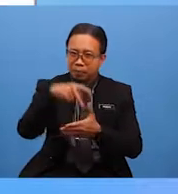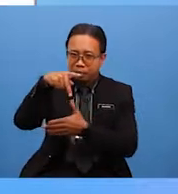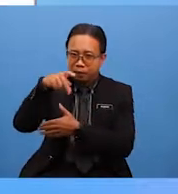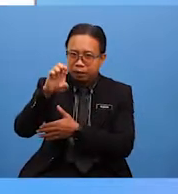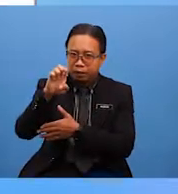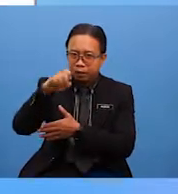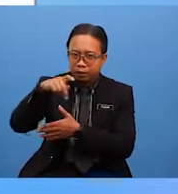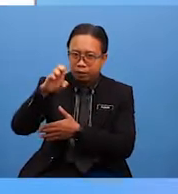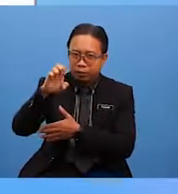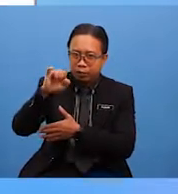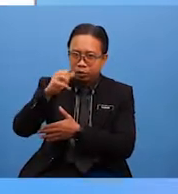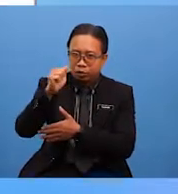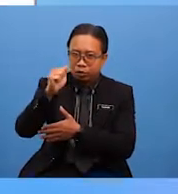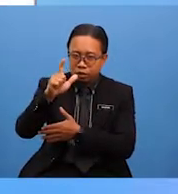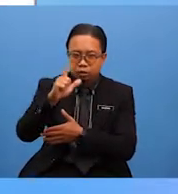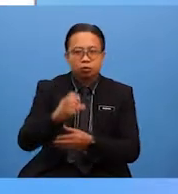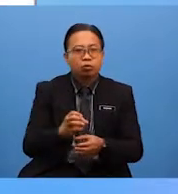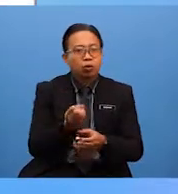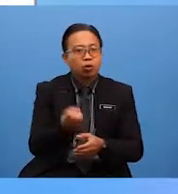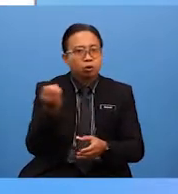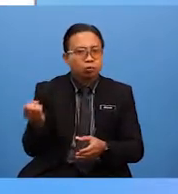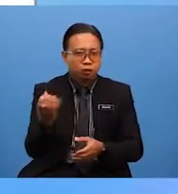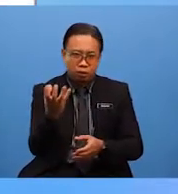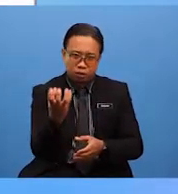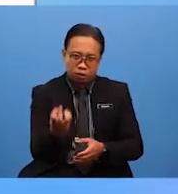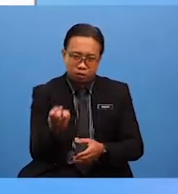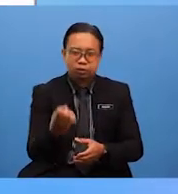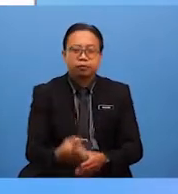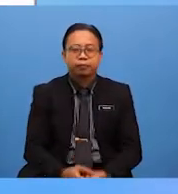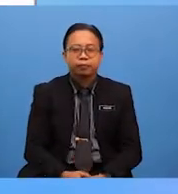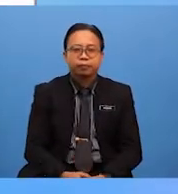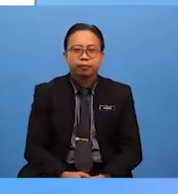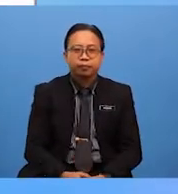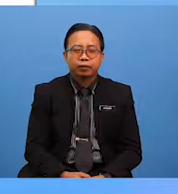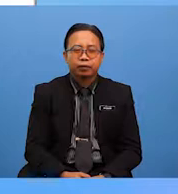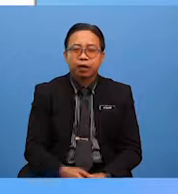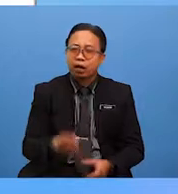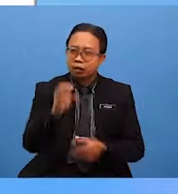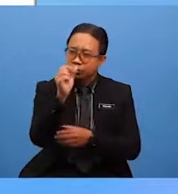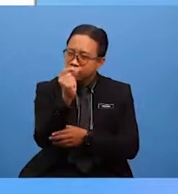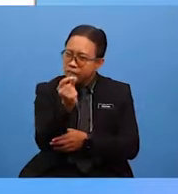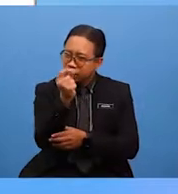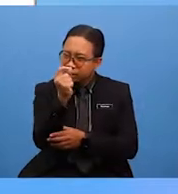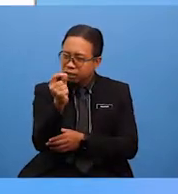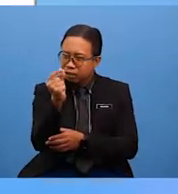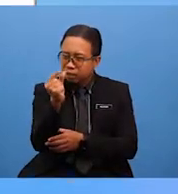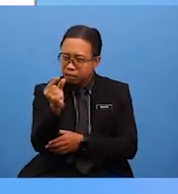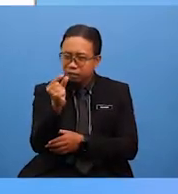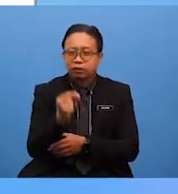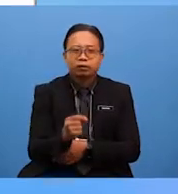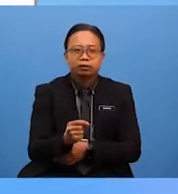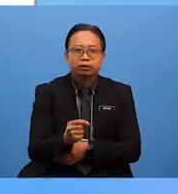apabila sesuatu pekerja dipanaskan Zara Zara di dalam pekerjaan itu bergetar